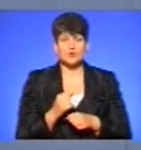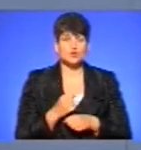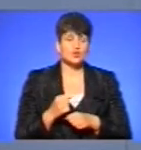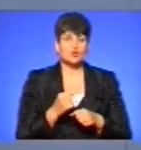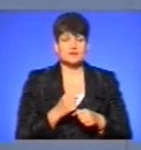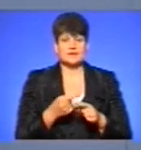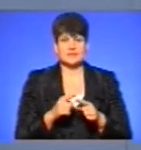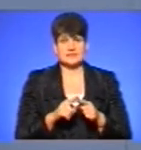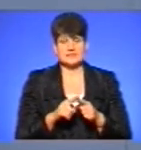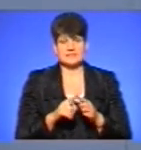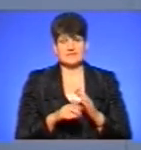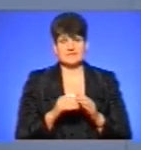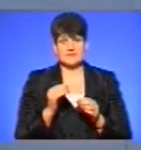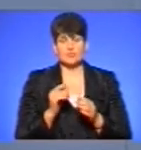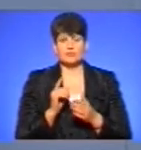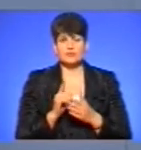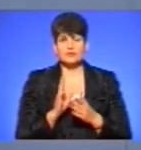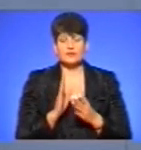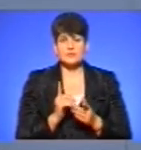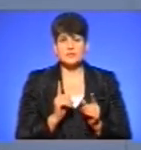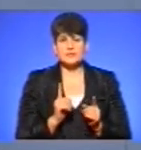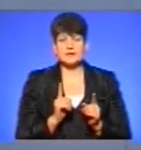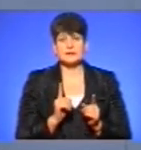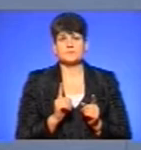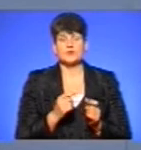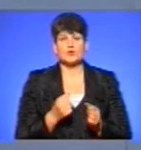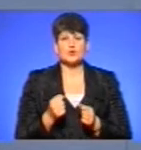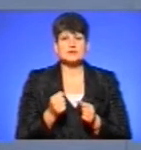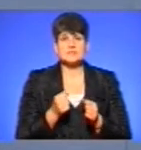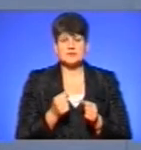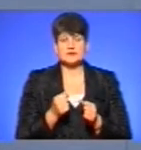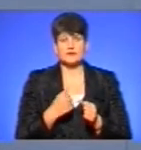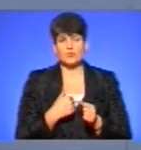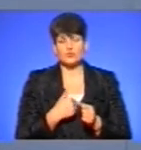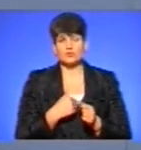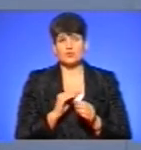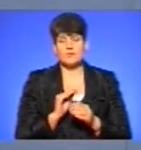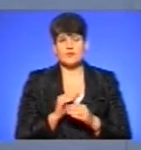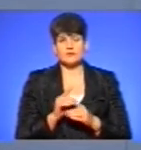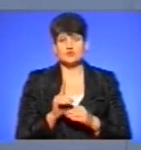витяг. Обов'язково тільки носити, я ще хочу додати, що з 10 вересня ми